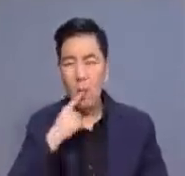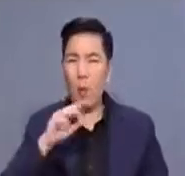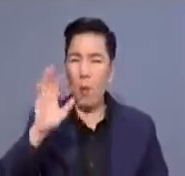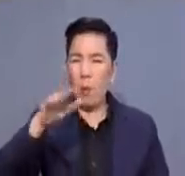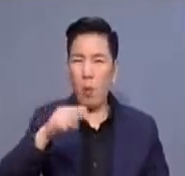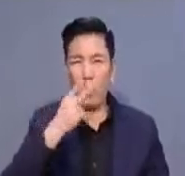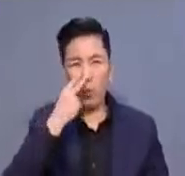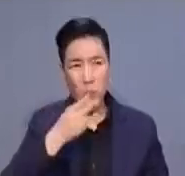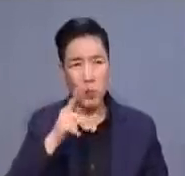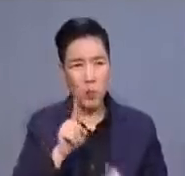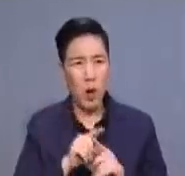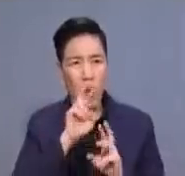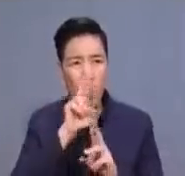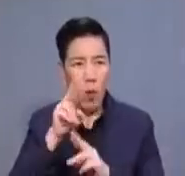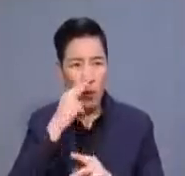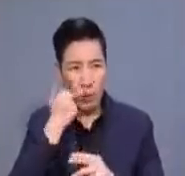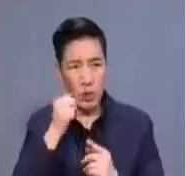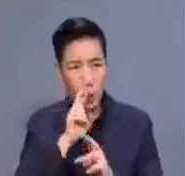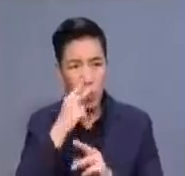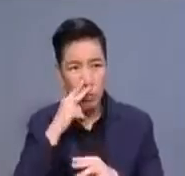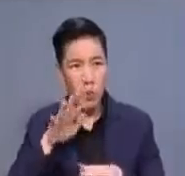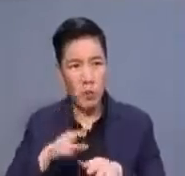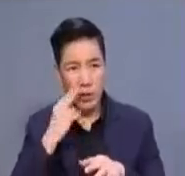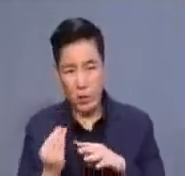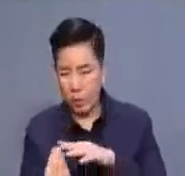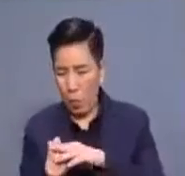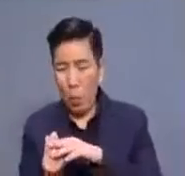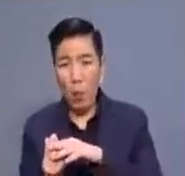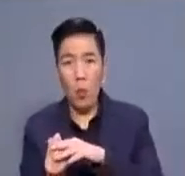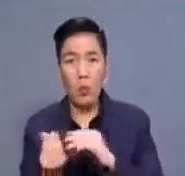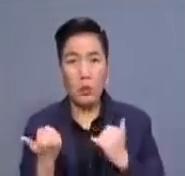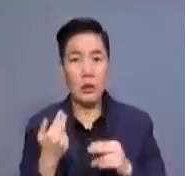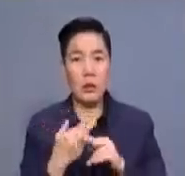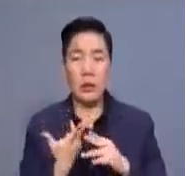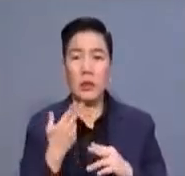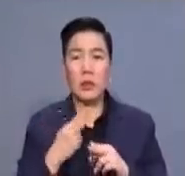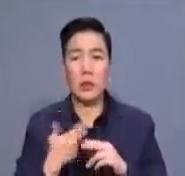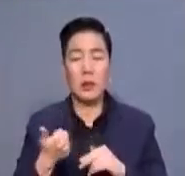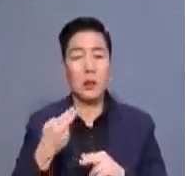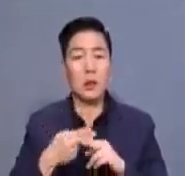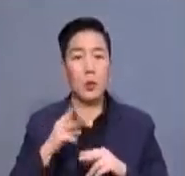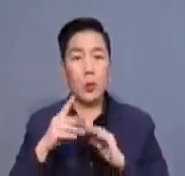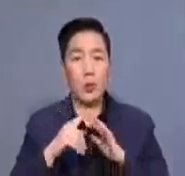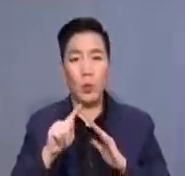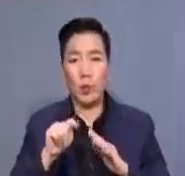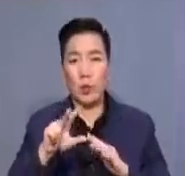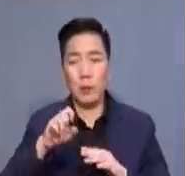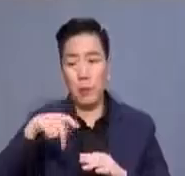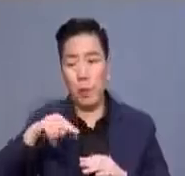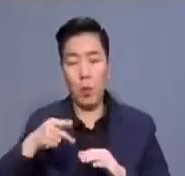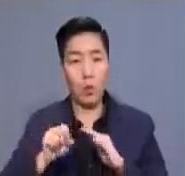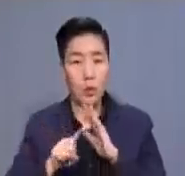อ้ยลองดูนะให้ระมัดระวังหน่อยอะไรต่างๆปรากฏว่าล่าสุดครับคุณวุฒิพงษ์ชูสังราชหัวหน้าเขตรักษ